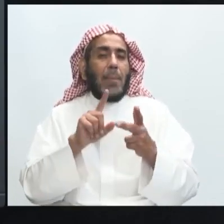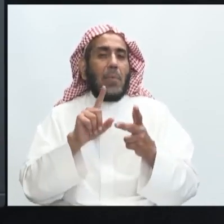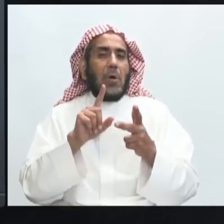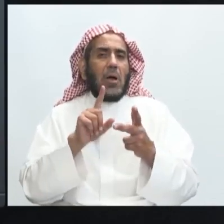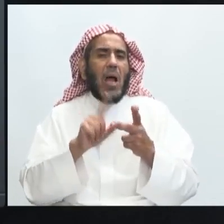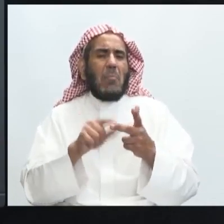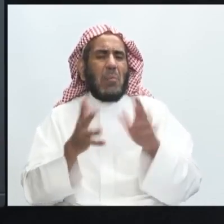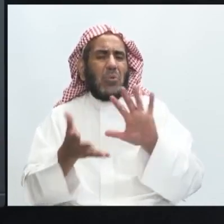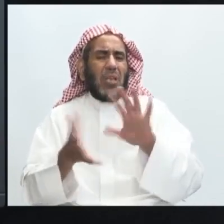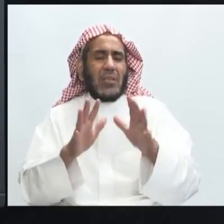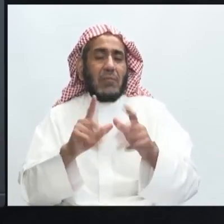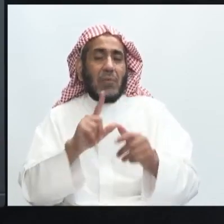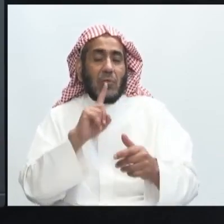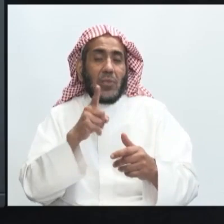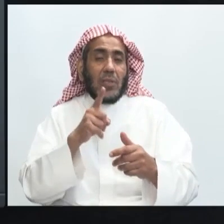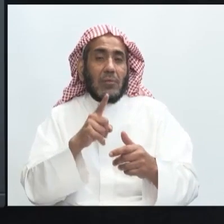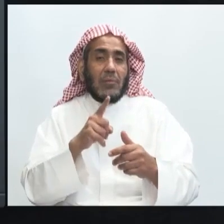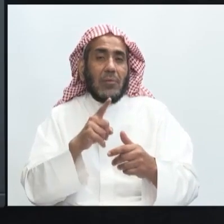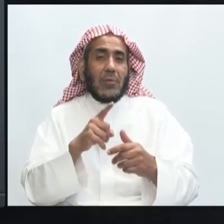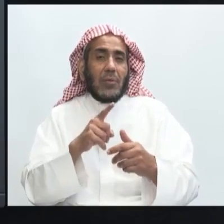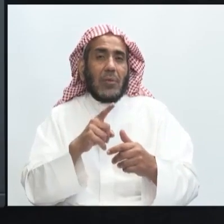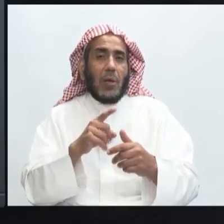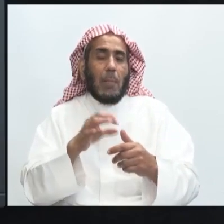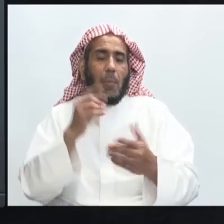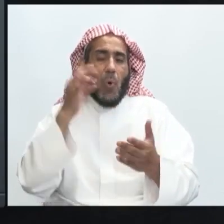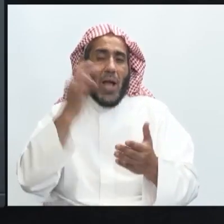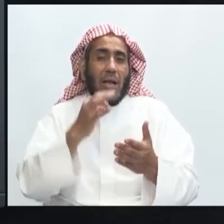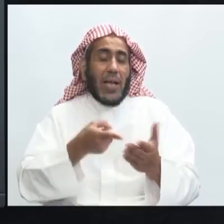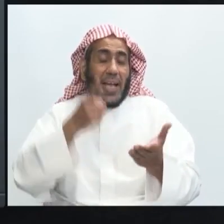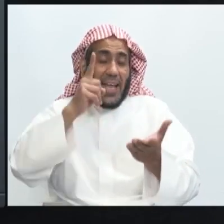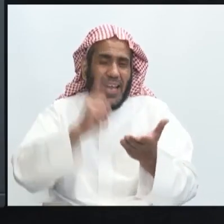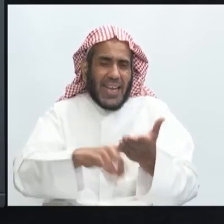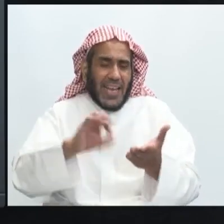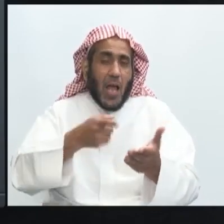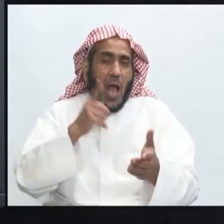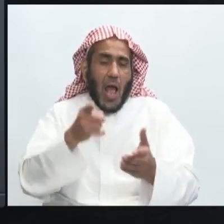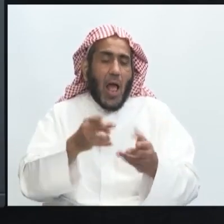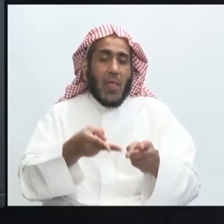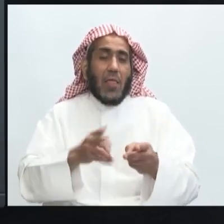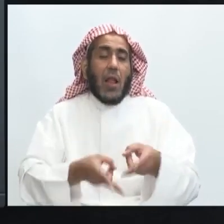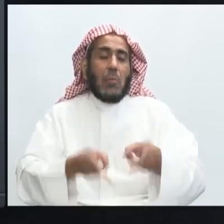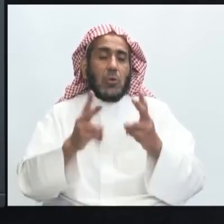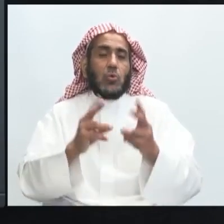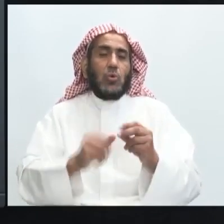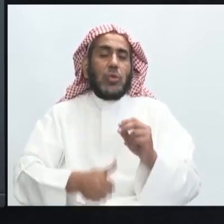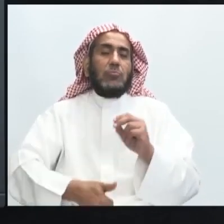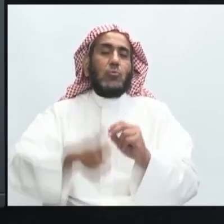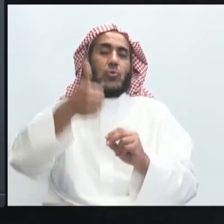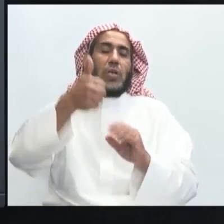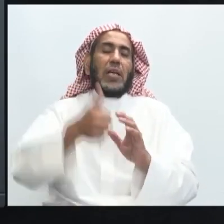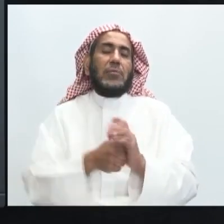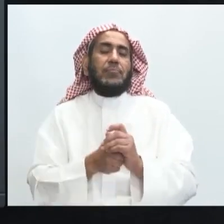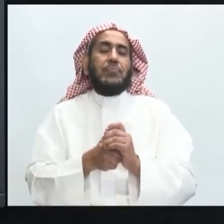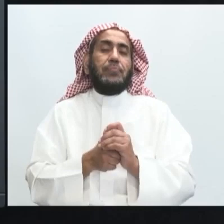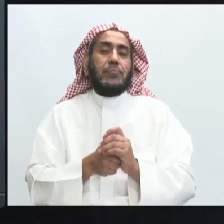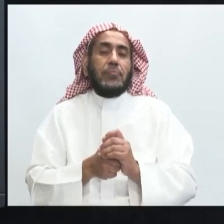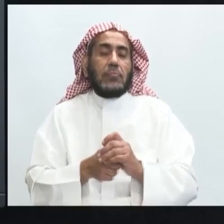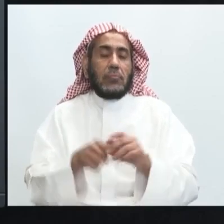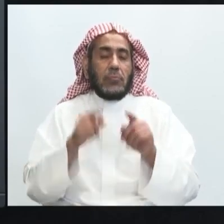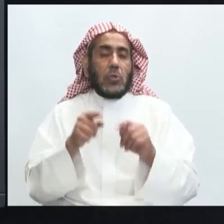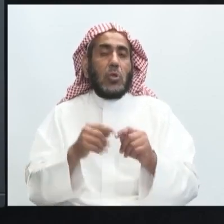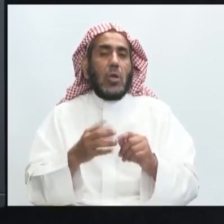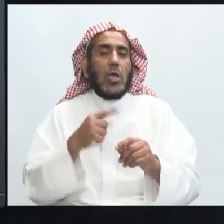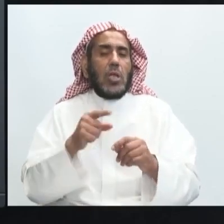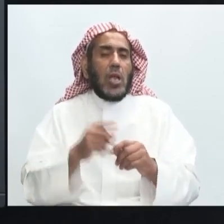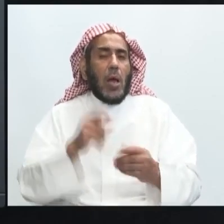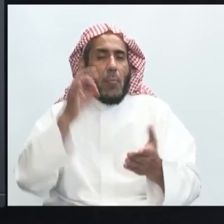المتردد فانت تاتيه بمؤكد وتقول ان هذا المشروع ناجح ان هذا المشروع ناجح وهذا